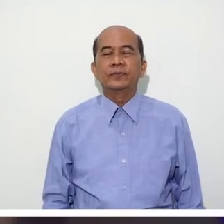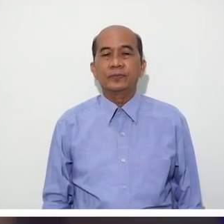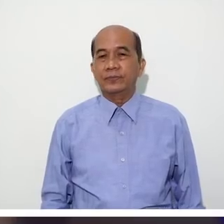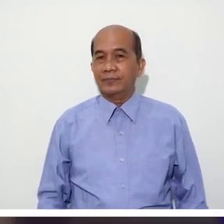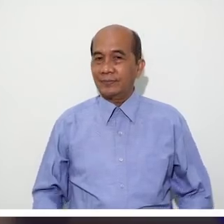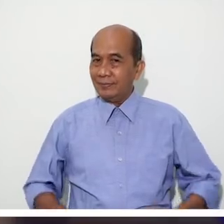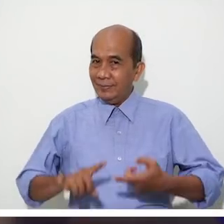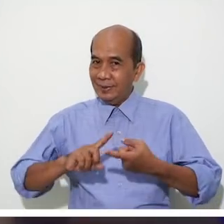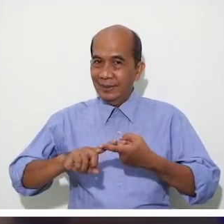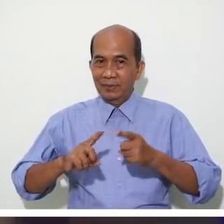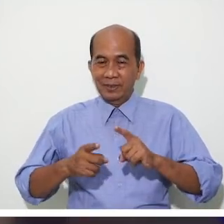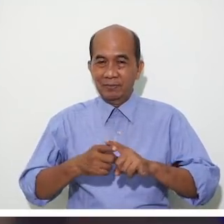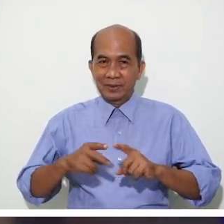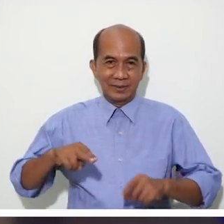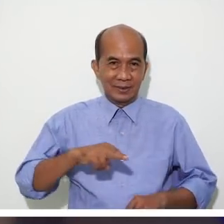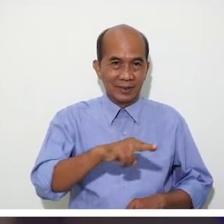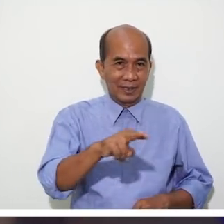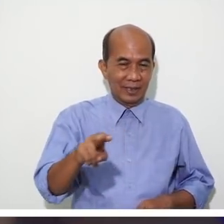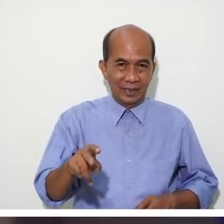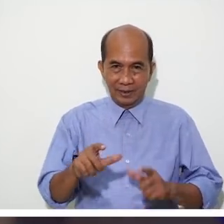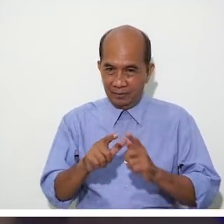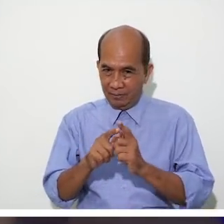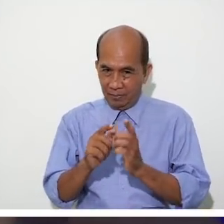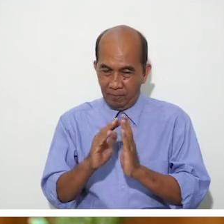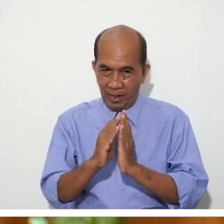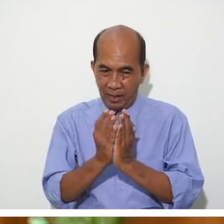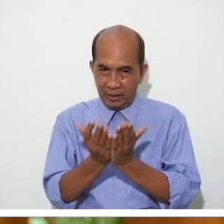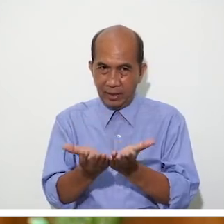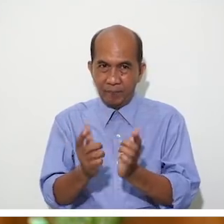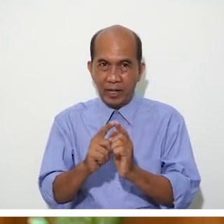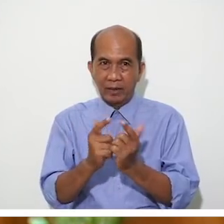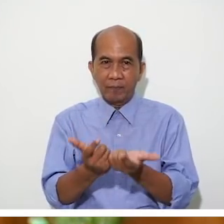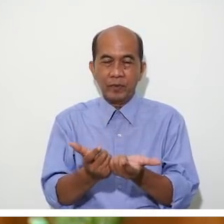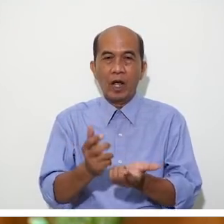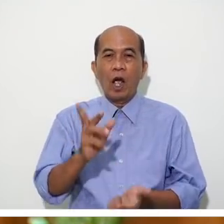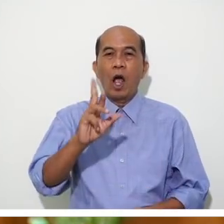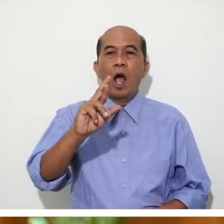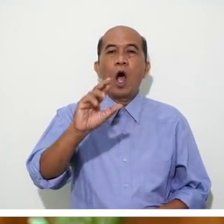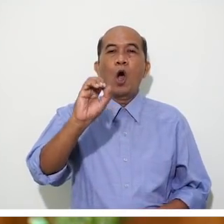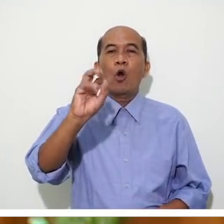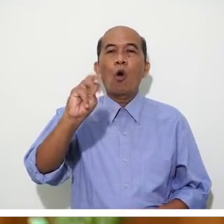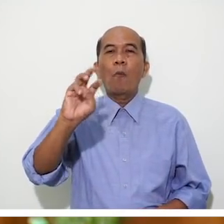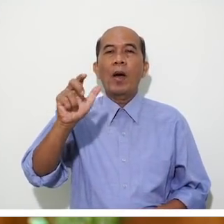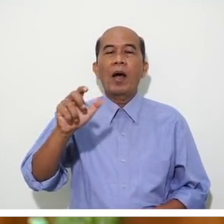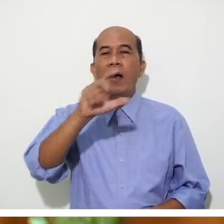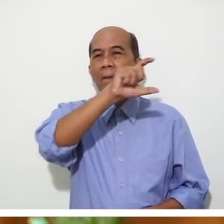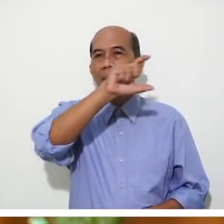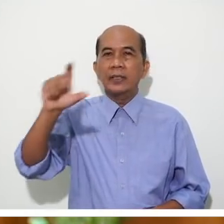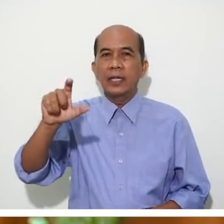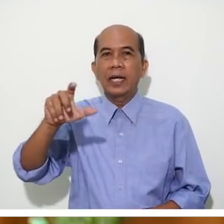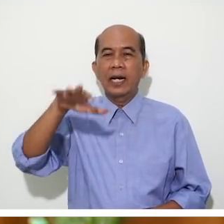Rekan-rekan sekalian, saat ini saya ingin membacakan bagian firman Tuhan dari surat Roma, Roma pasalnya